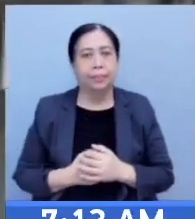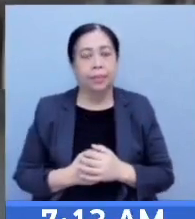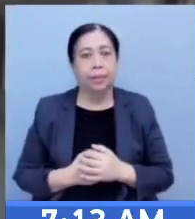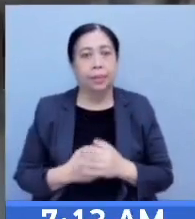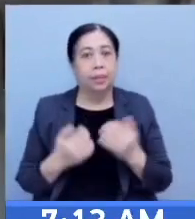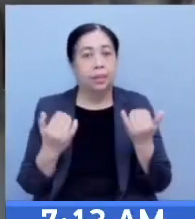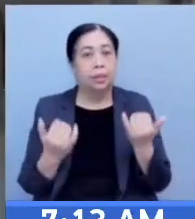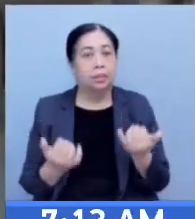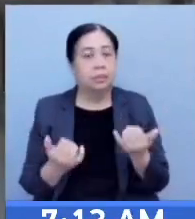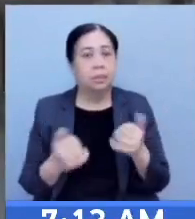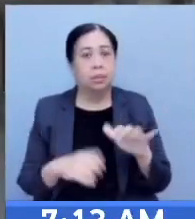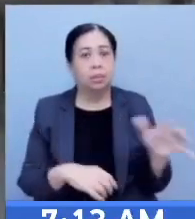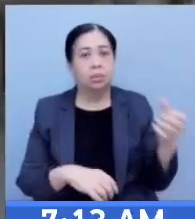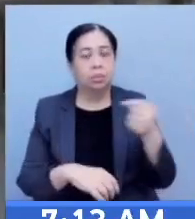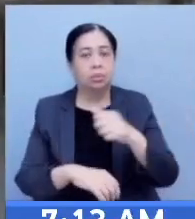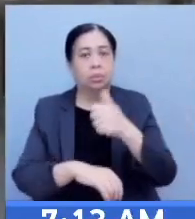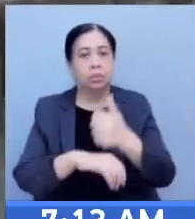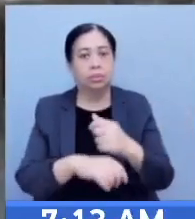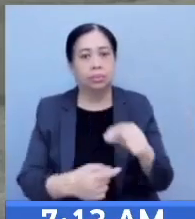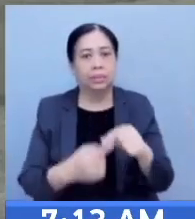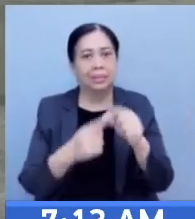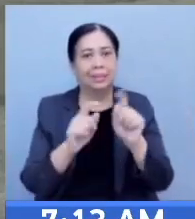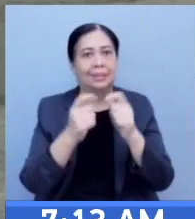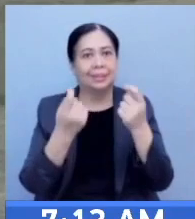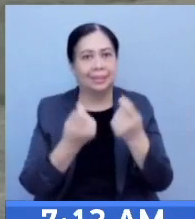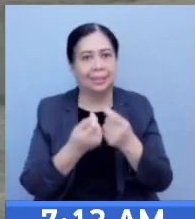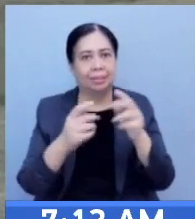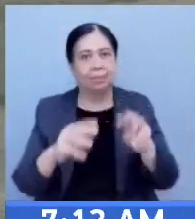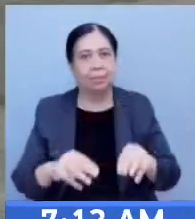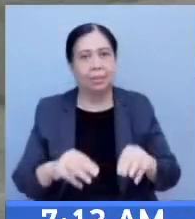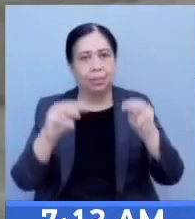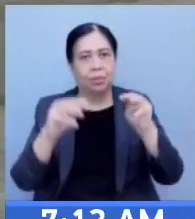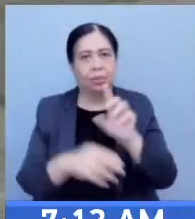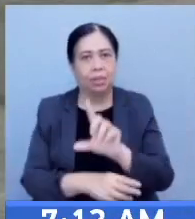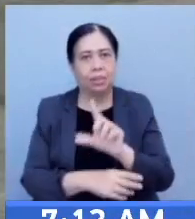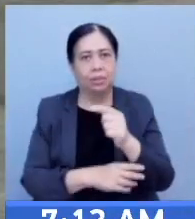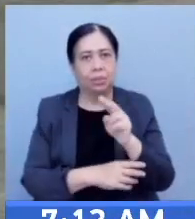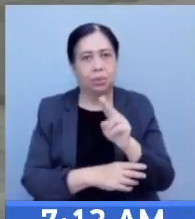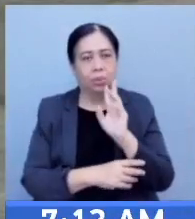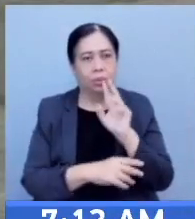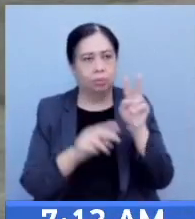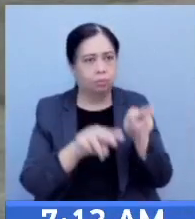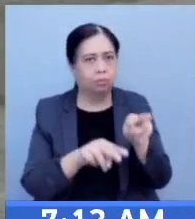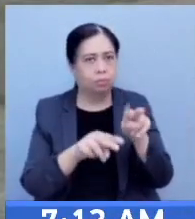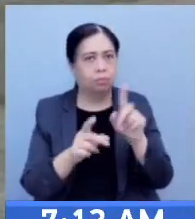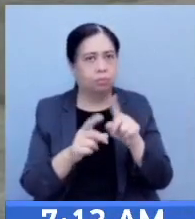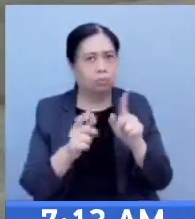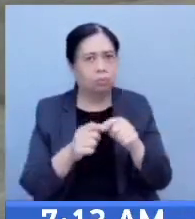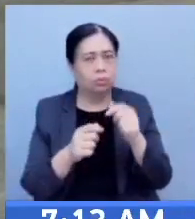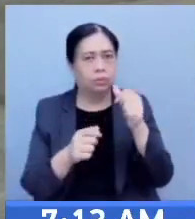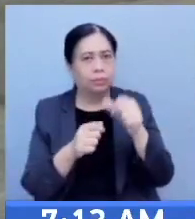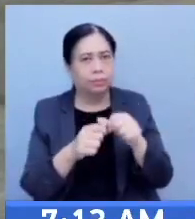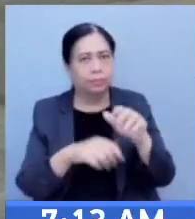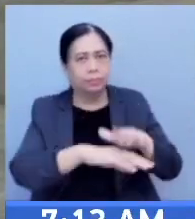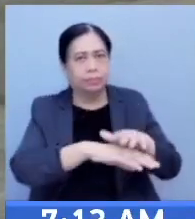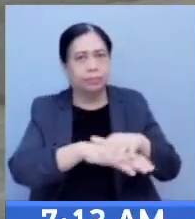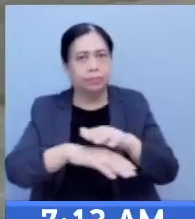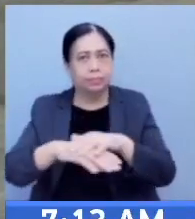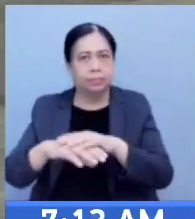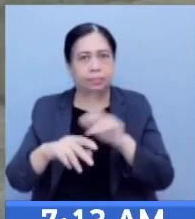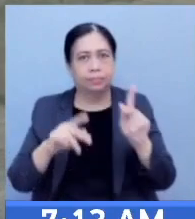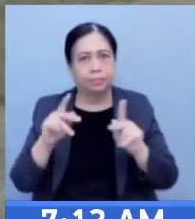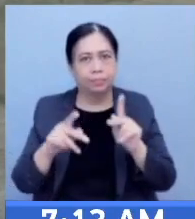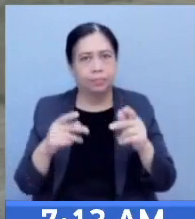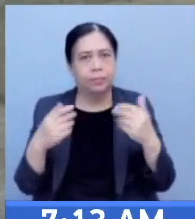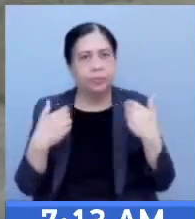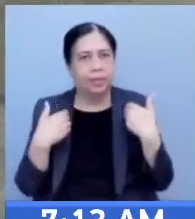na raw ng special team ang Malabon LGU na tututok doon sa pagpapaalala sa mga residente na merong mga kaanak